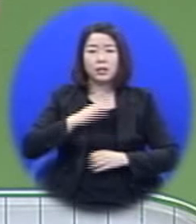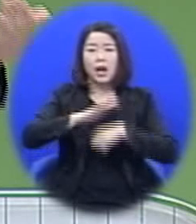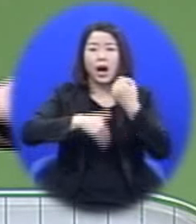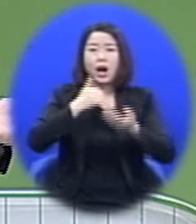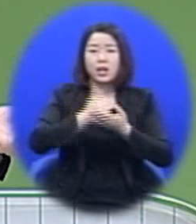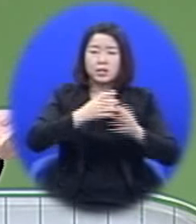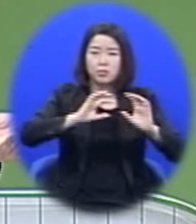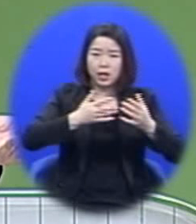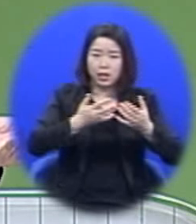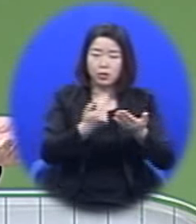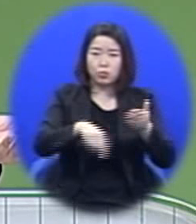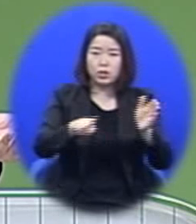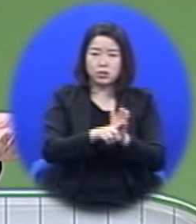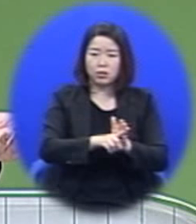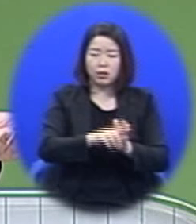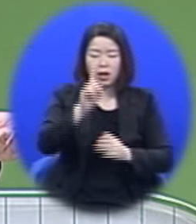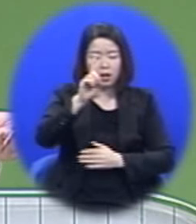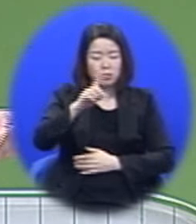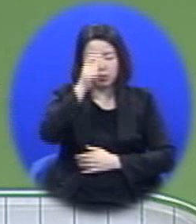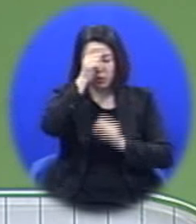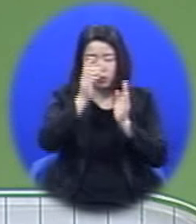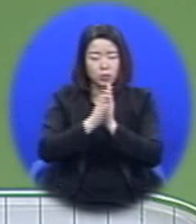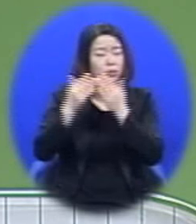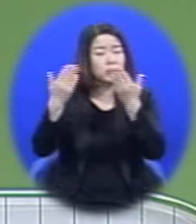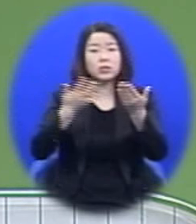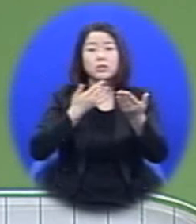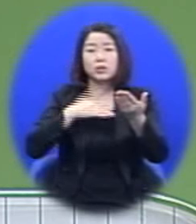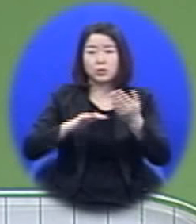위해서 아무런 기도를 하지 않았어요.